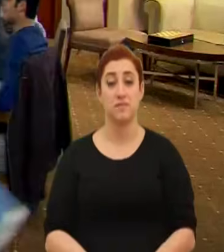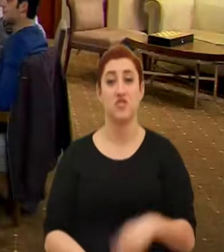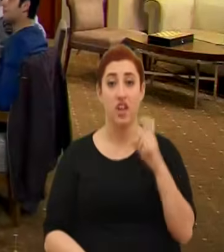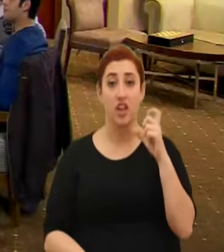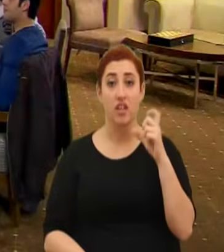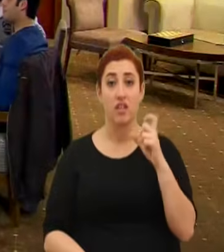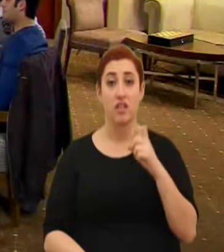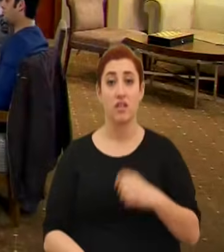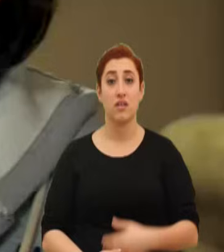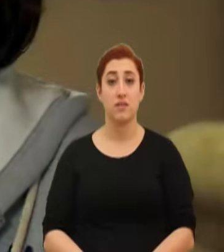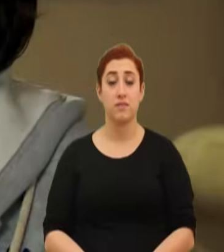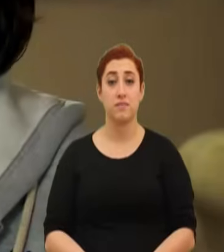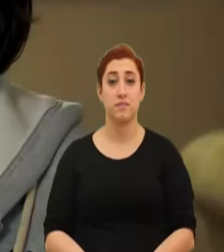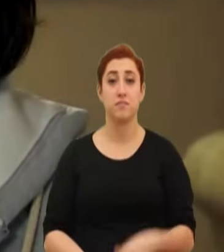Ceyda.